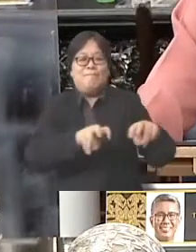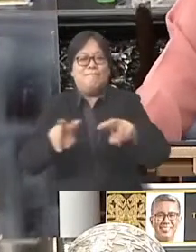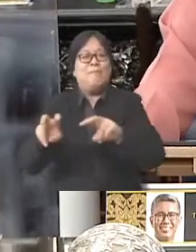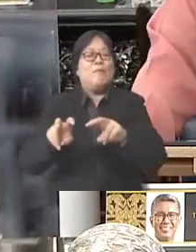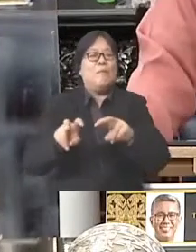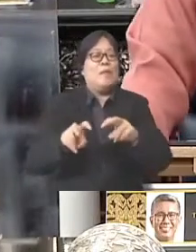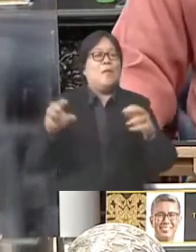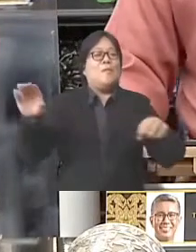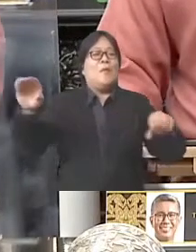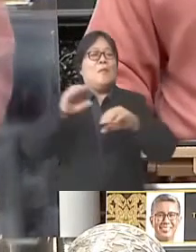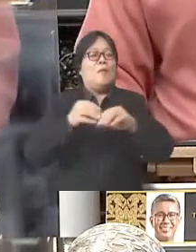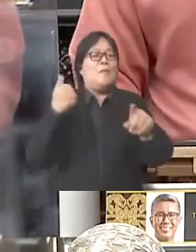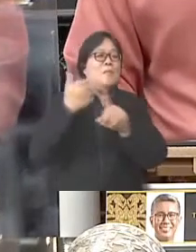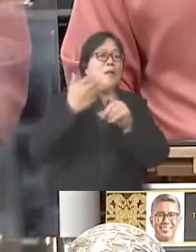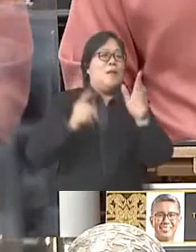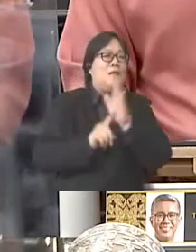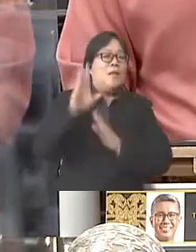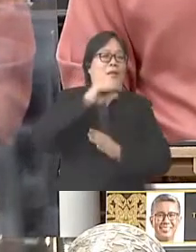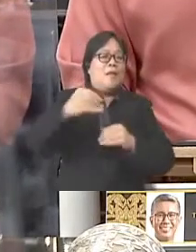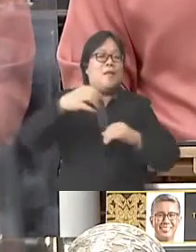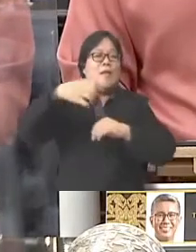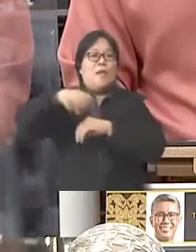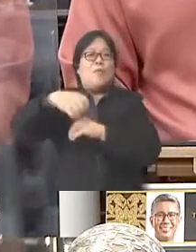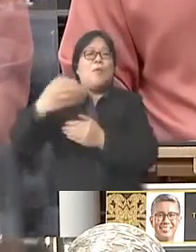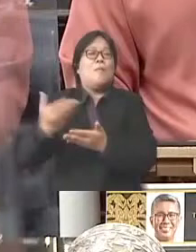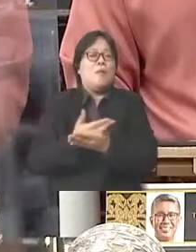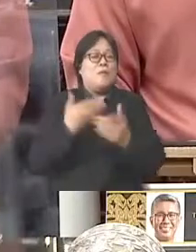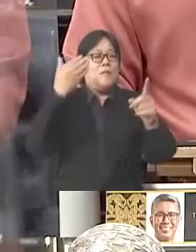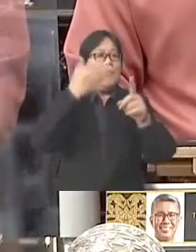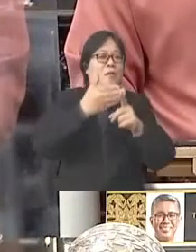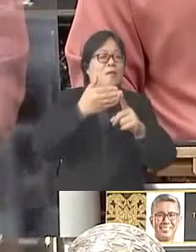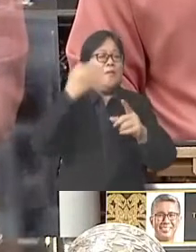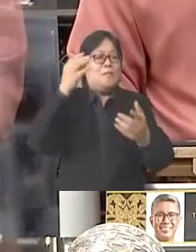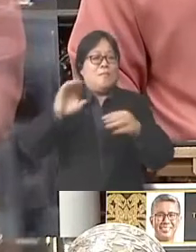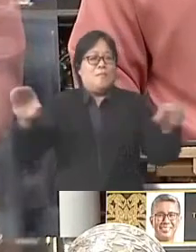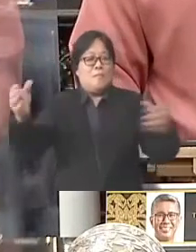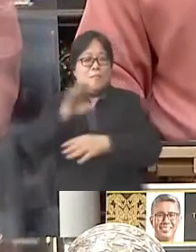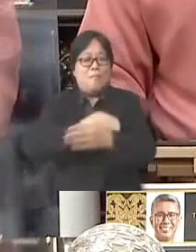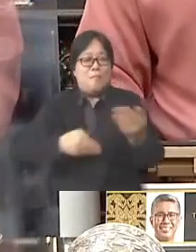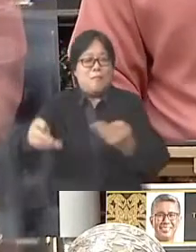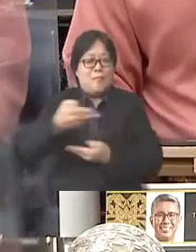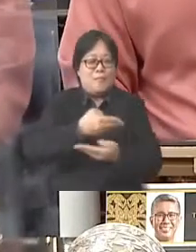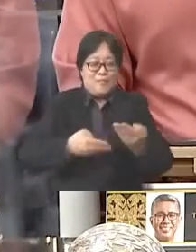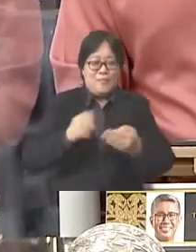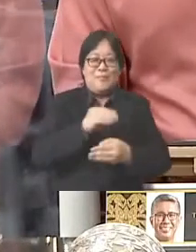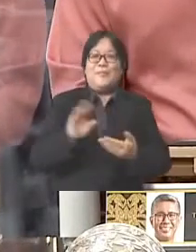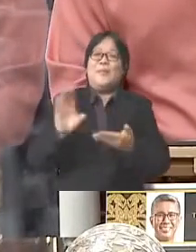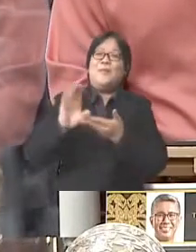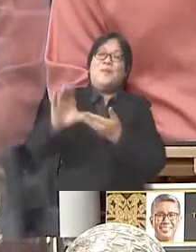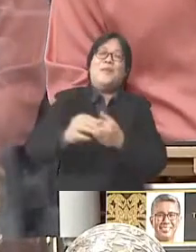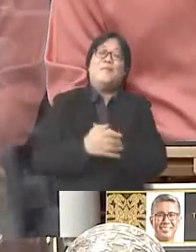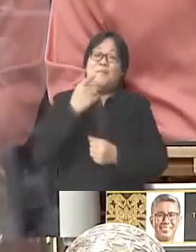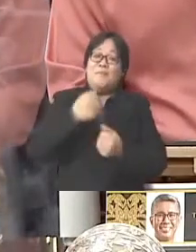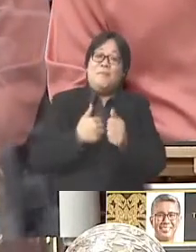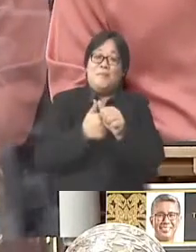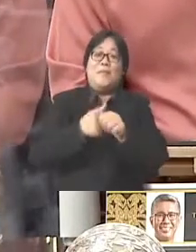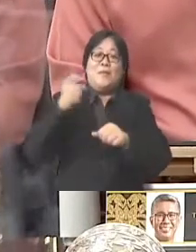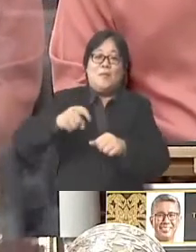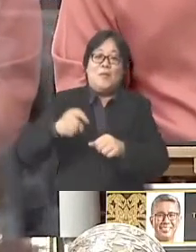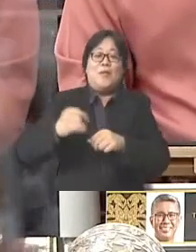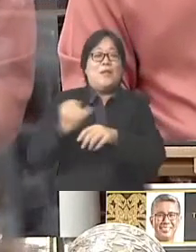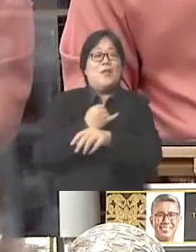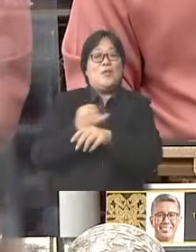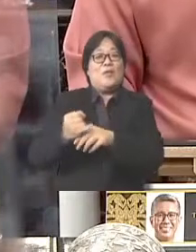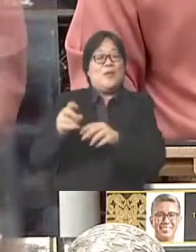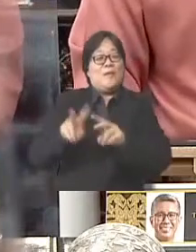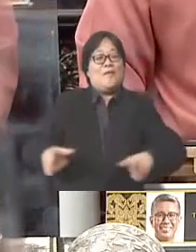pelaburan berlimpah tinggi dan pasrah ekspor baru melalui misi perdagangan dan Pelabuhan untuk memenuhi keperluan kemahiran terutamanya